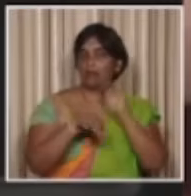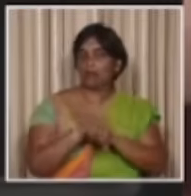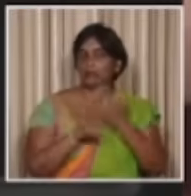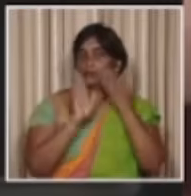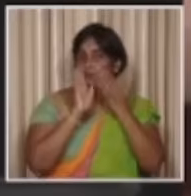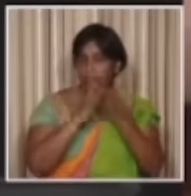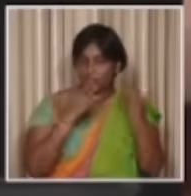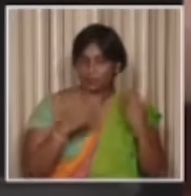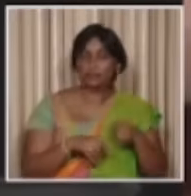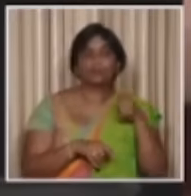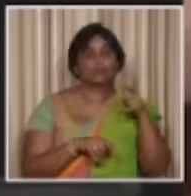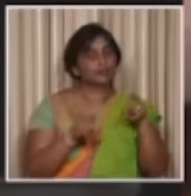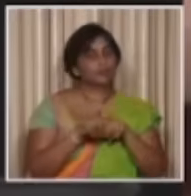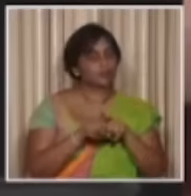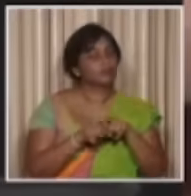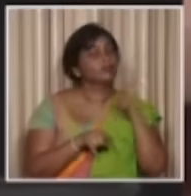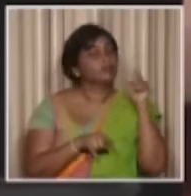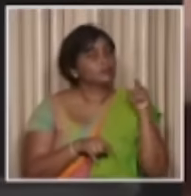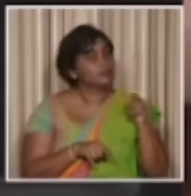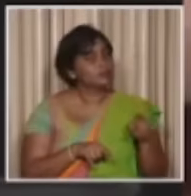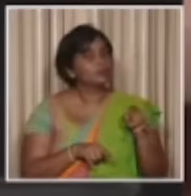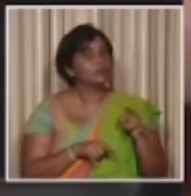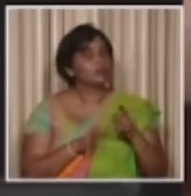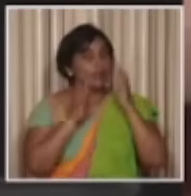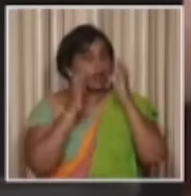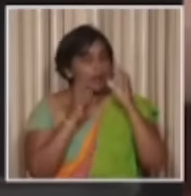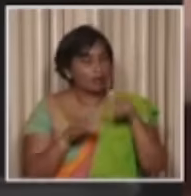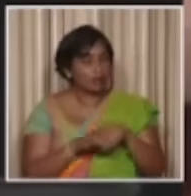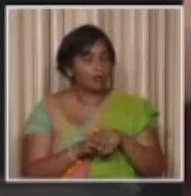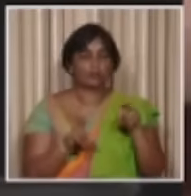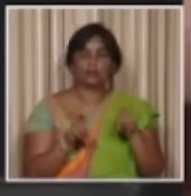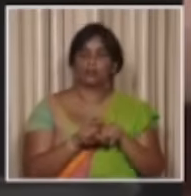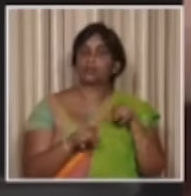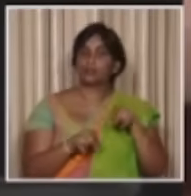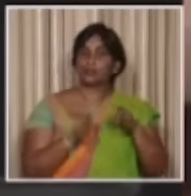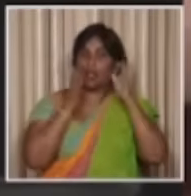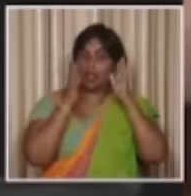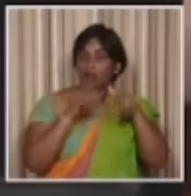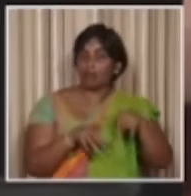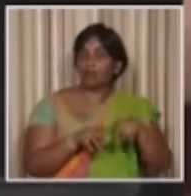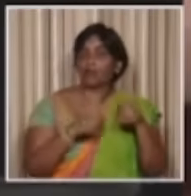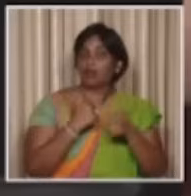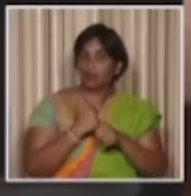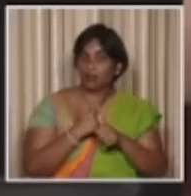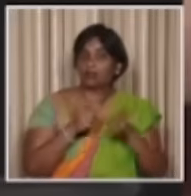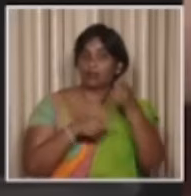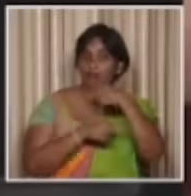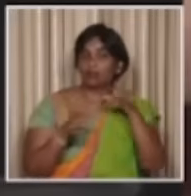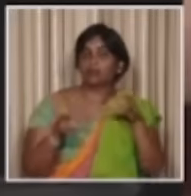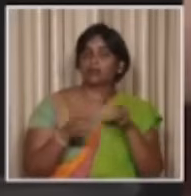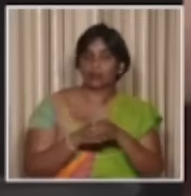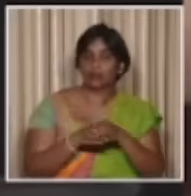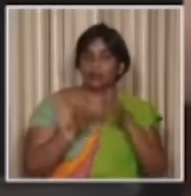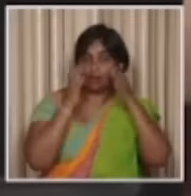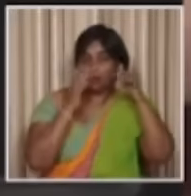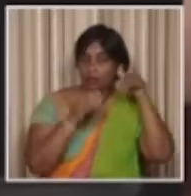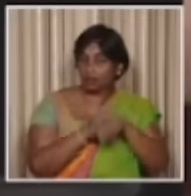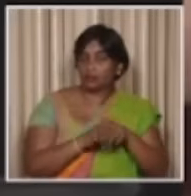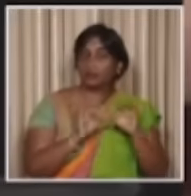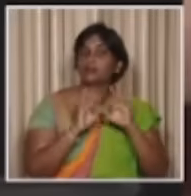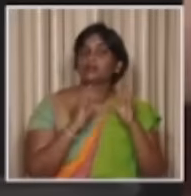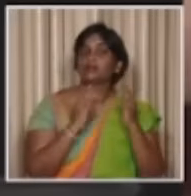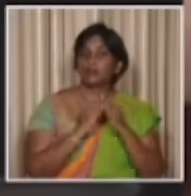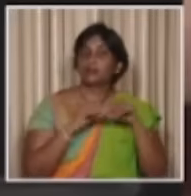කරලා දීලා තියෙනවා එහෙනම් ඒ අපාය ඒ වගේම මේ අපායක් කරපු මේ කණ්ඩායම අපායක් කරපු මේ